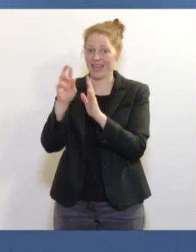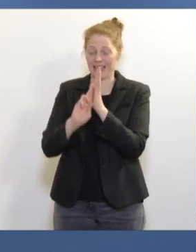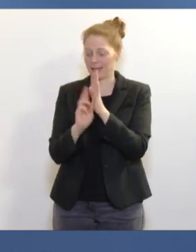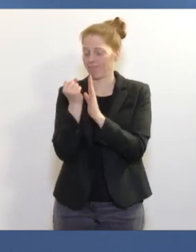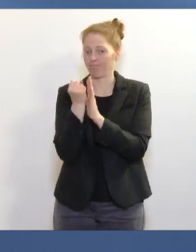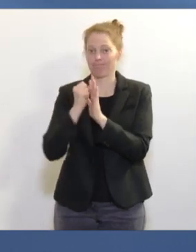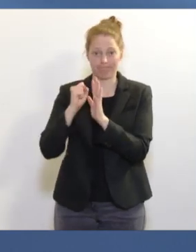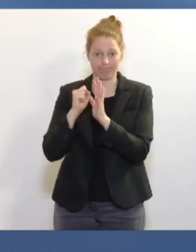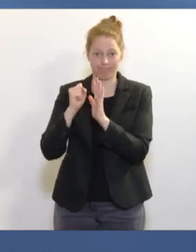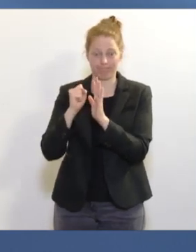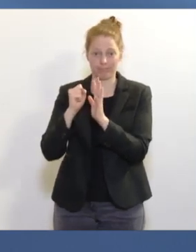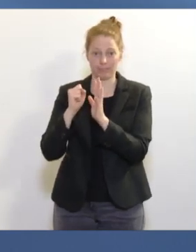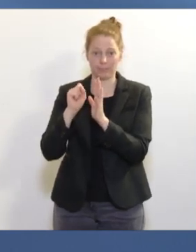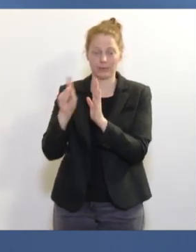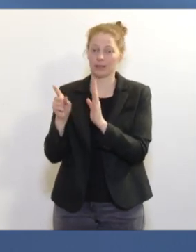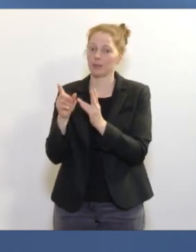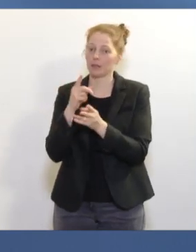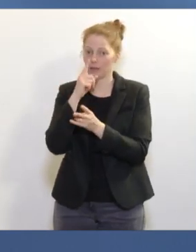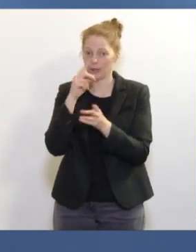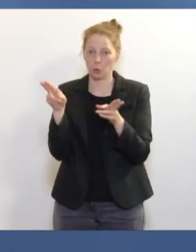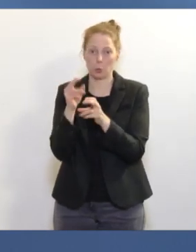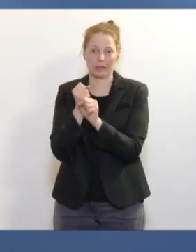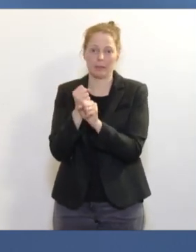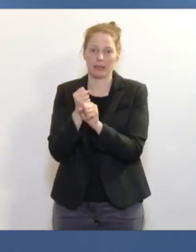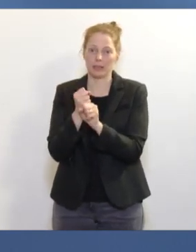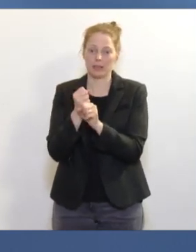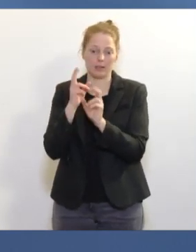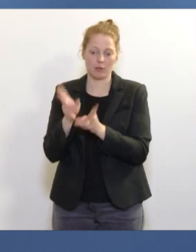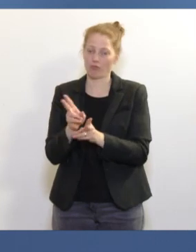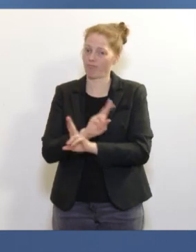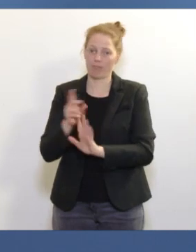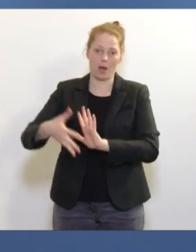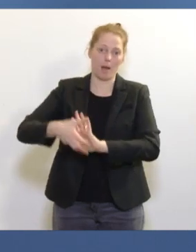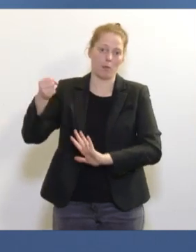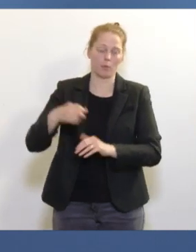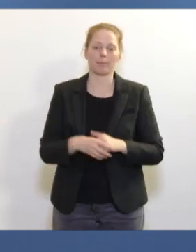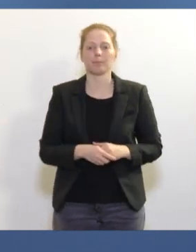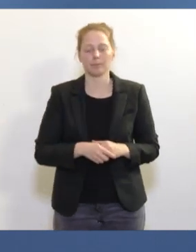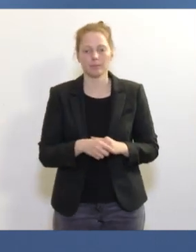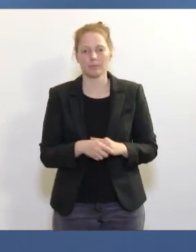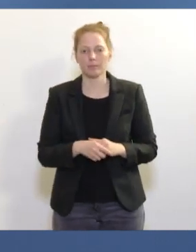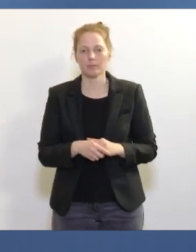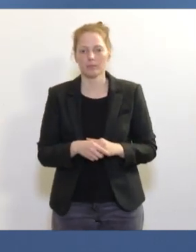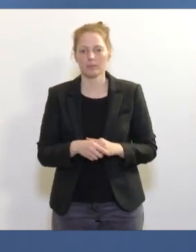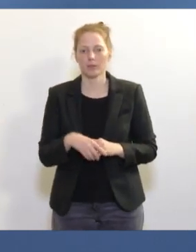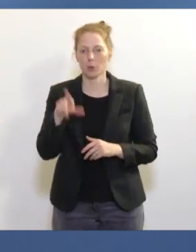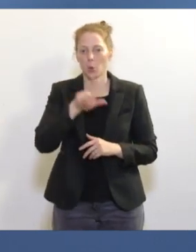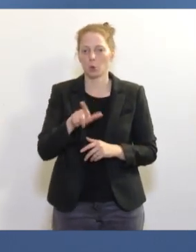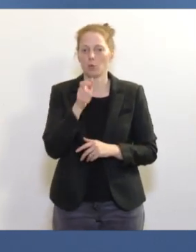ganz klar, den verliert sein Urrecht, ob den Chômage partiell. Ein Frage vom Lützebäuer